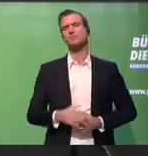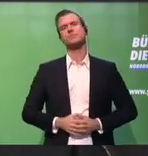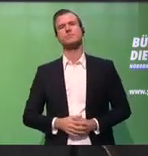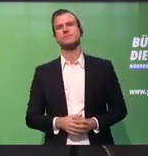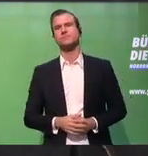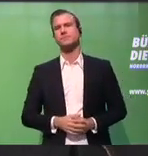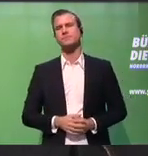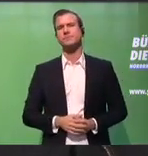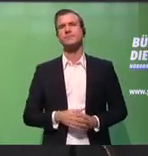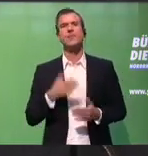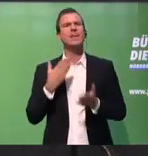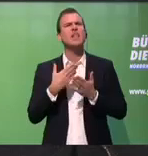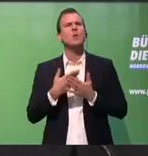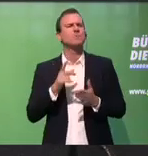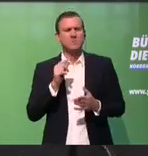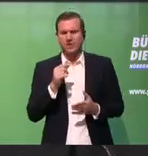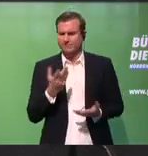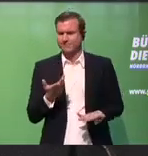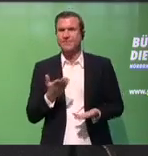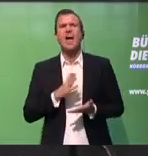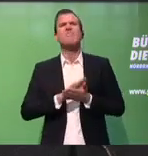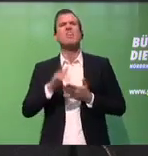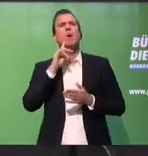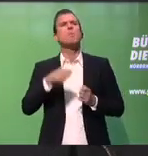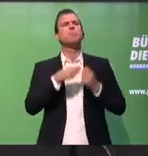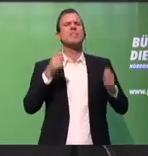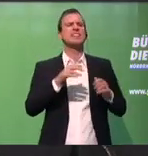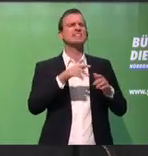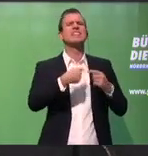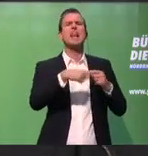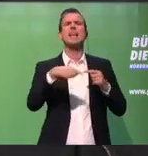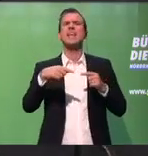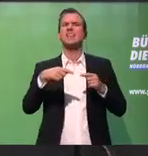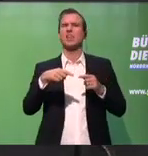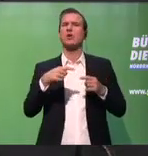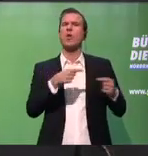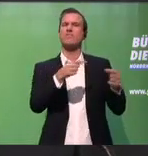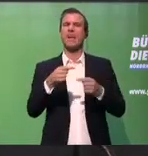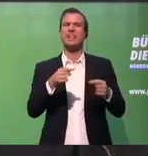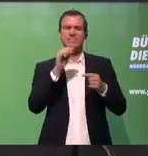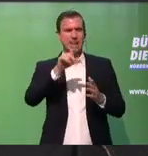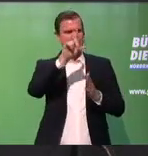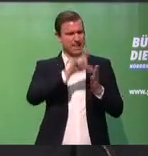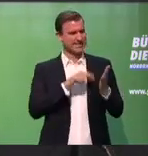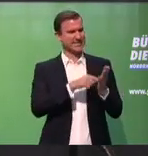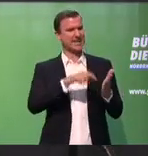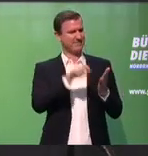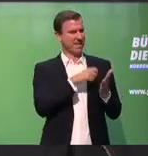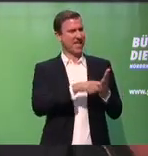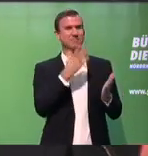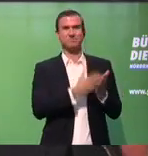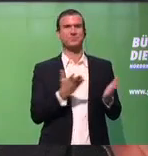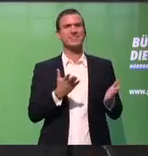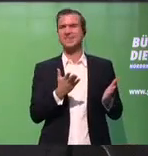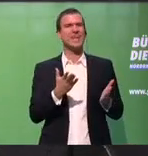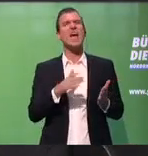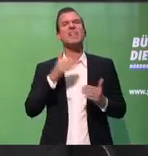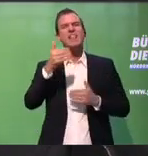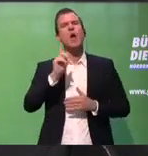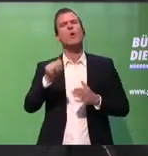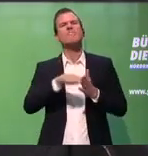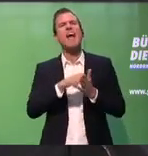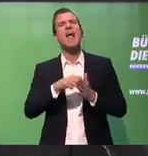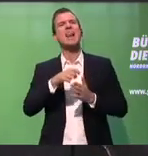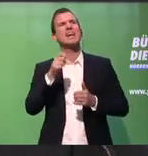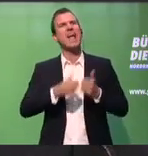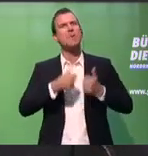Weg geben, damit eben nicht nur dann auf der Bundesdelegiertenkonferenz, wo diese Liste fürs Europäische Parlament gewählt wird, sondern auch danach im Wahlkampf wir auch